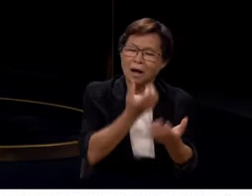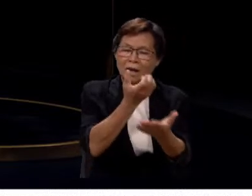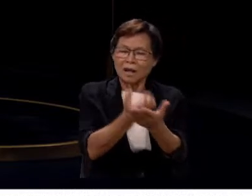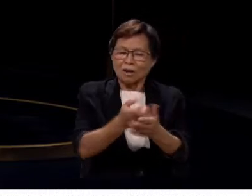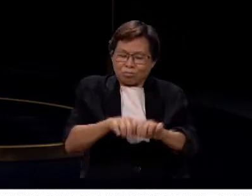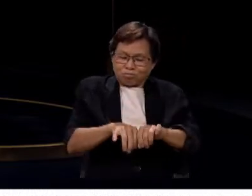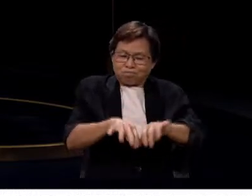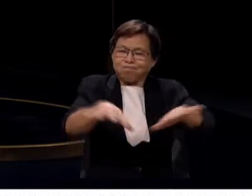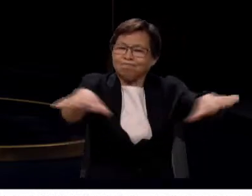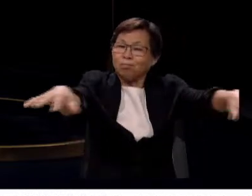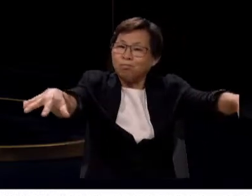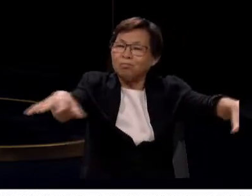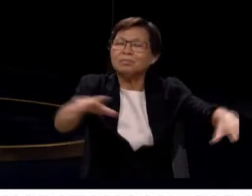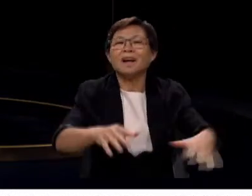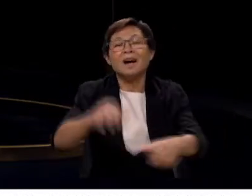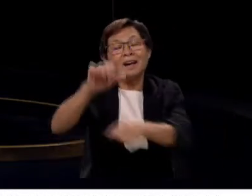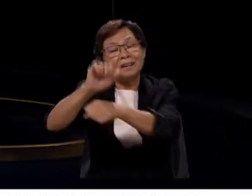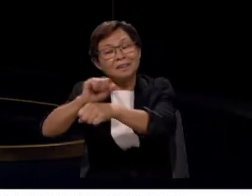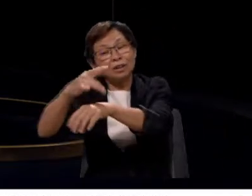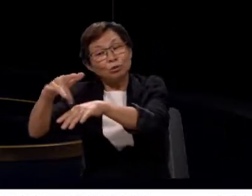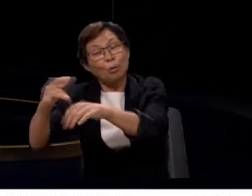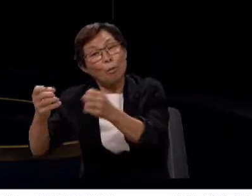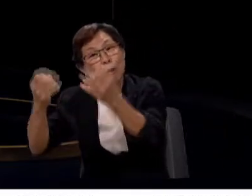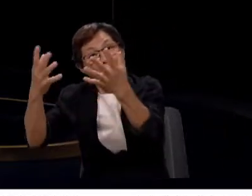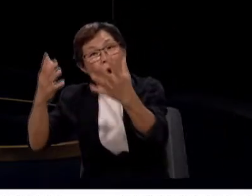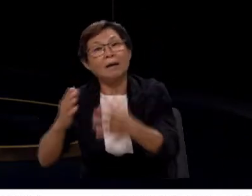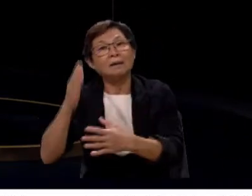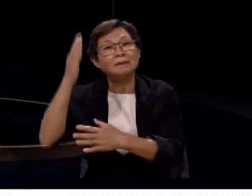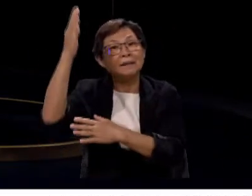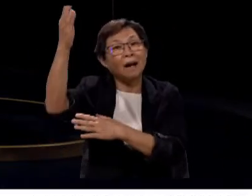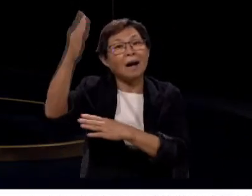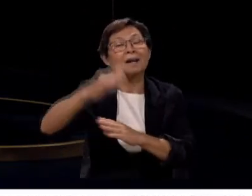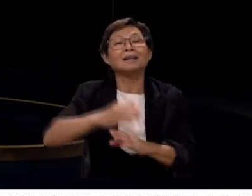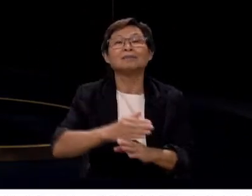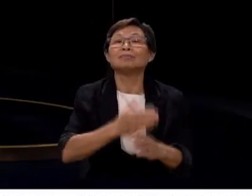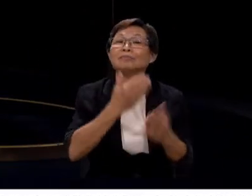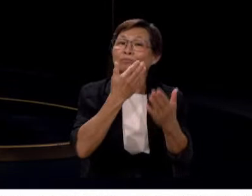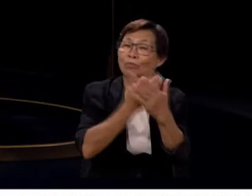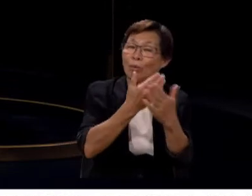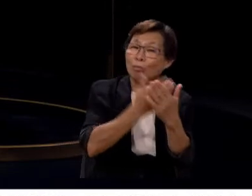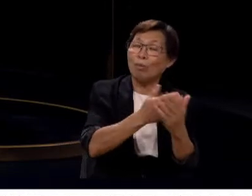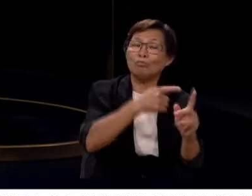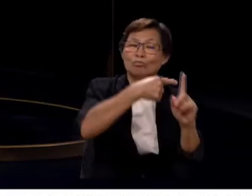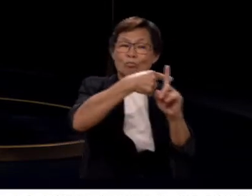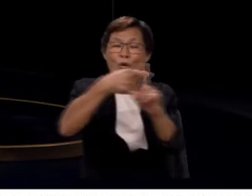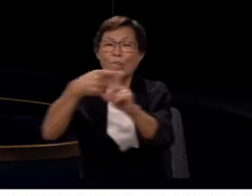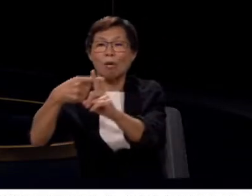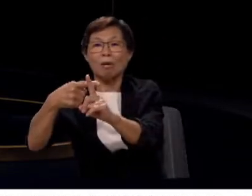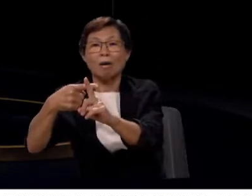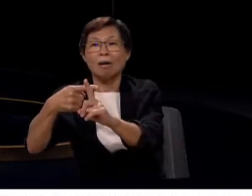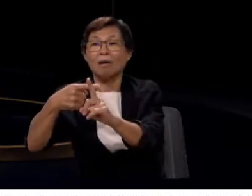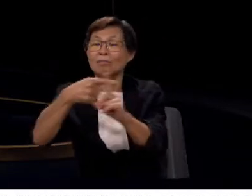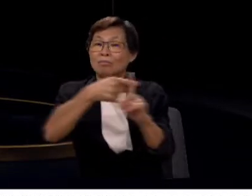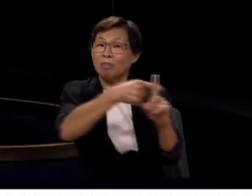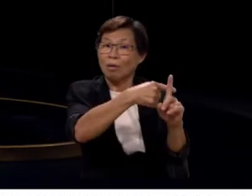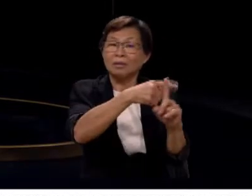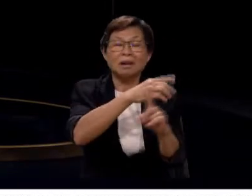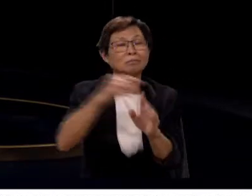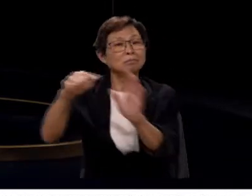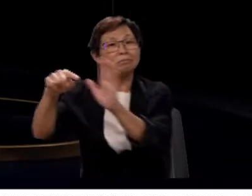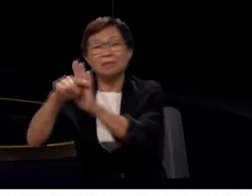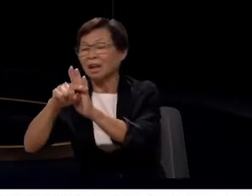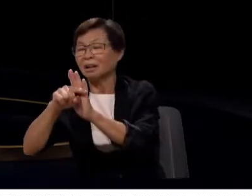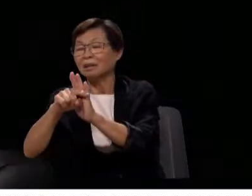ekonomi dan mobil peluang pekerjaan tapi akhirnya ia akan impact full dan tidak memberi kesan besar kepada rakyat kita dengan